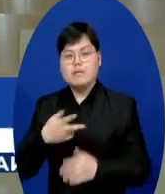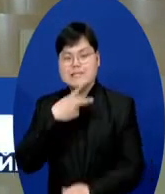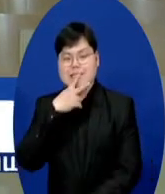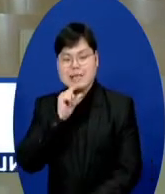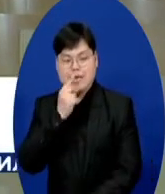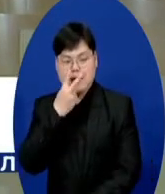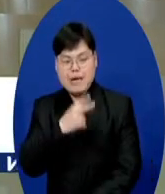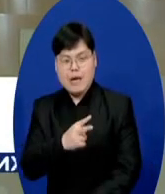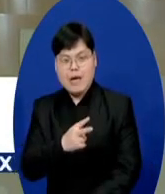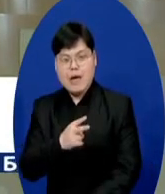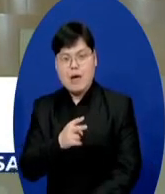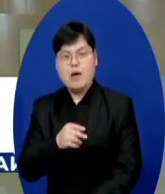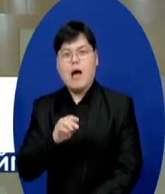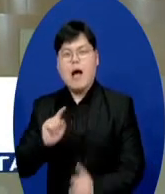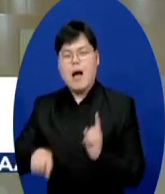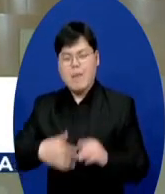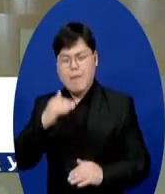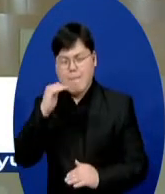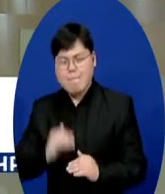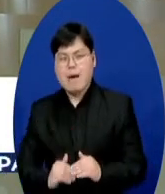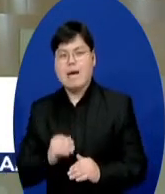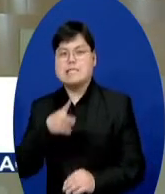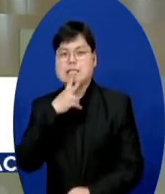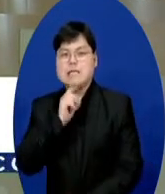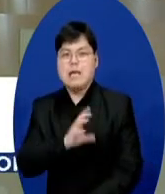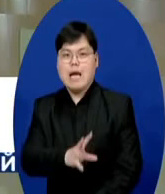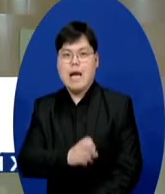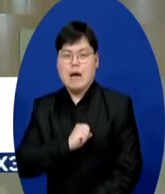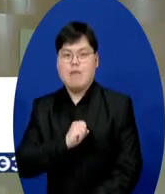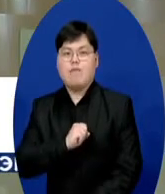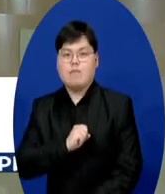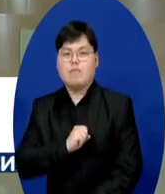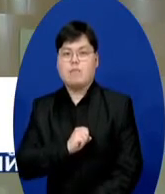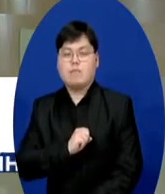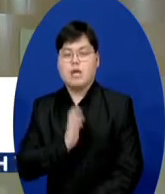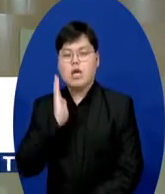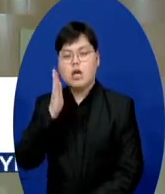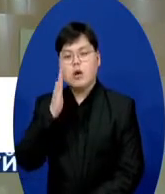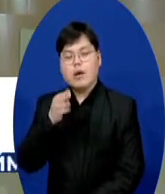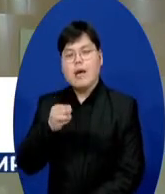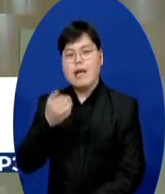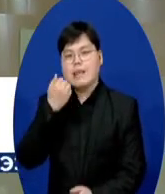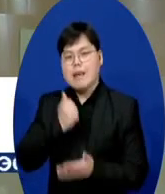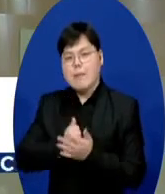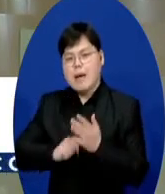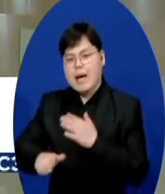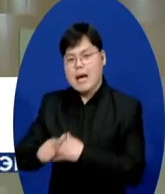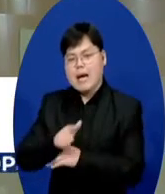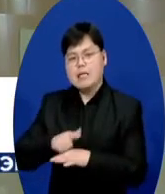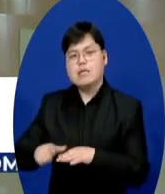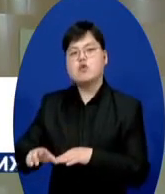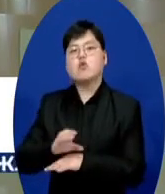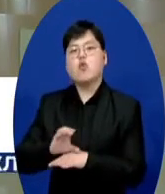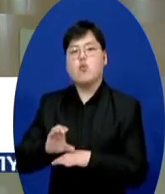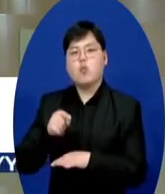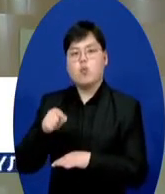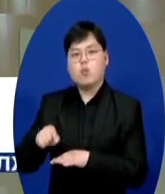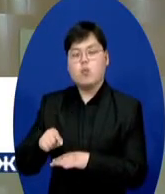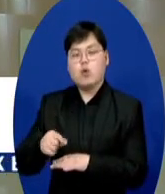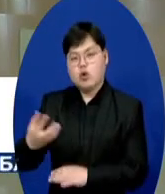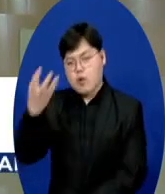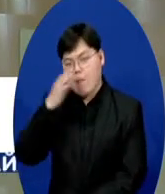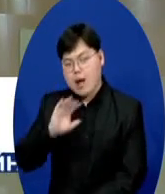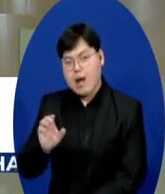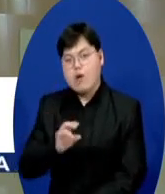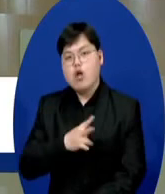үндсэндээ цалин нь бол хөдөлмөрийн үнсний доод хэмжээтэй 40% хэмжээний цалин авч байгаа. Цааштай бол хамгийн газрын сумдын хамгийн газрын төрийн